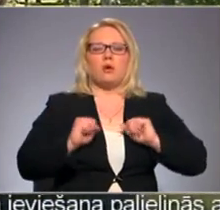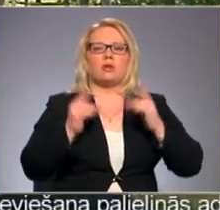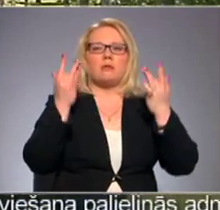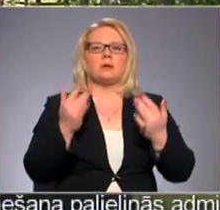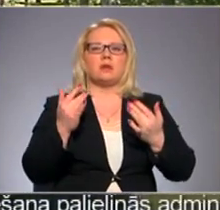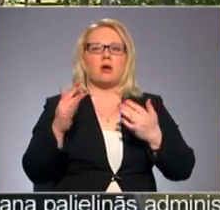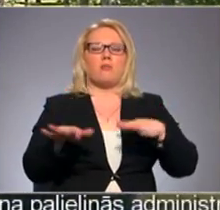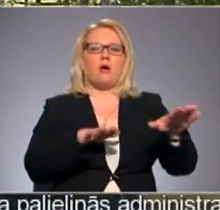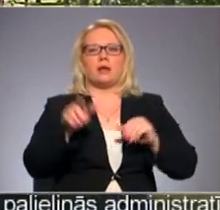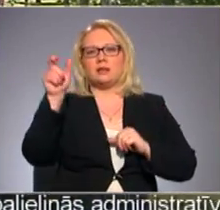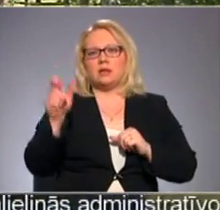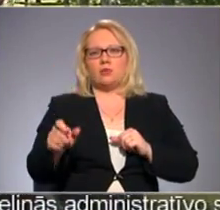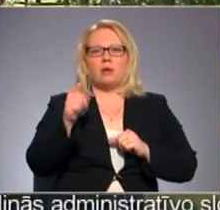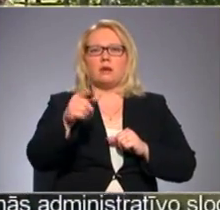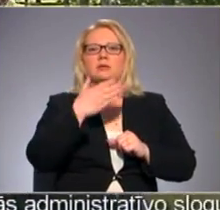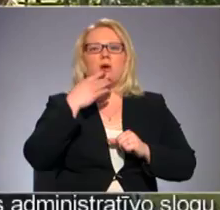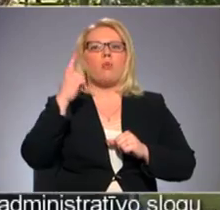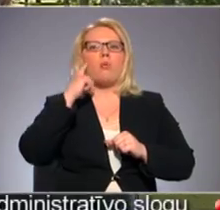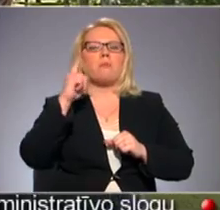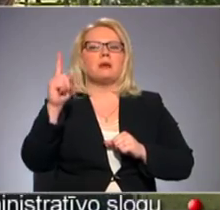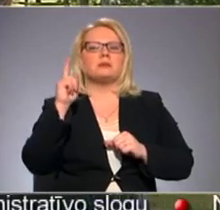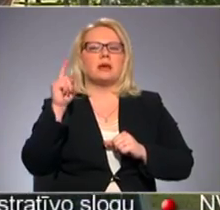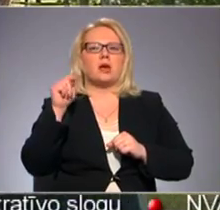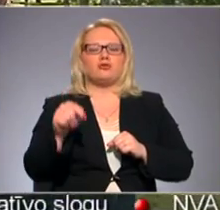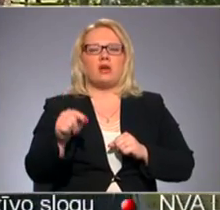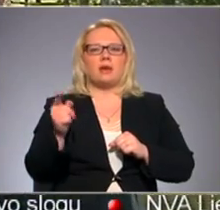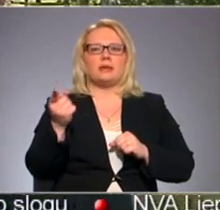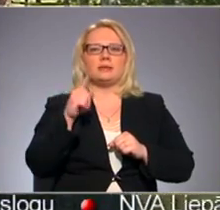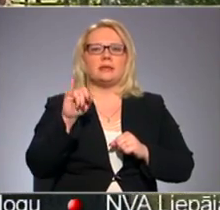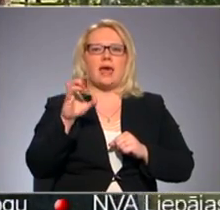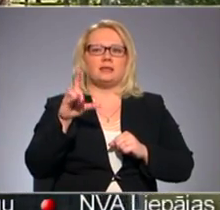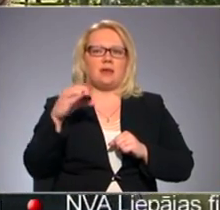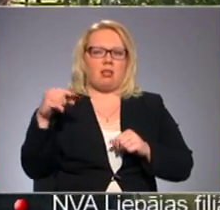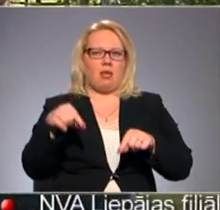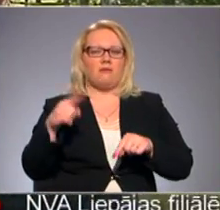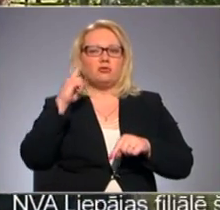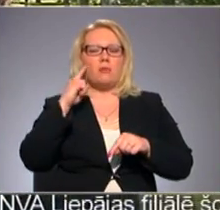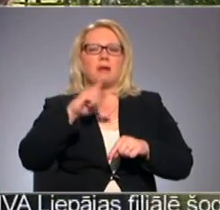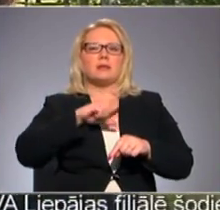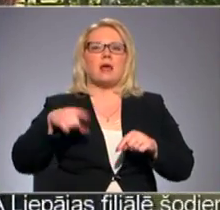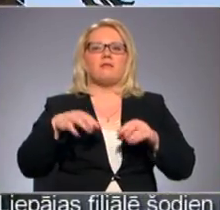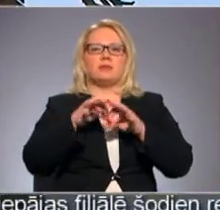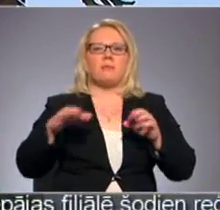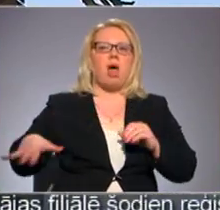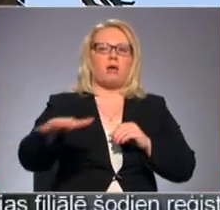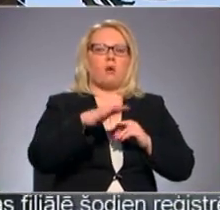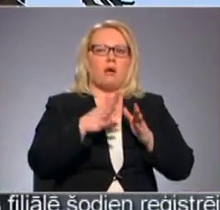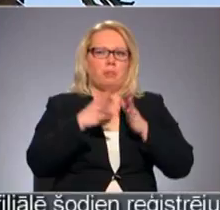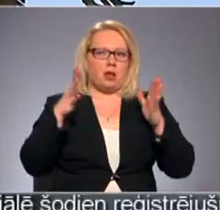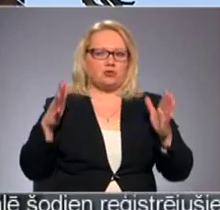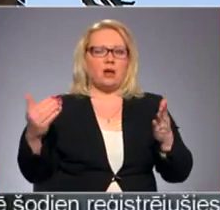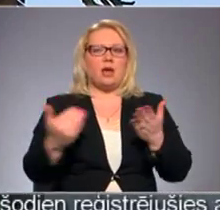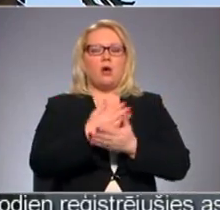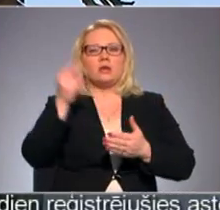pasākumu organizators, tas jau nav domāts tikai tā kā šeit Staicelē, viņš jau ir domāts tā kā Latvijas mērogam plašāk. Jaunas